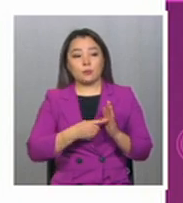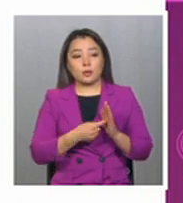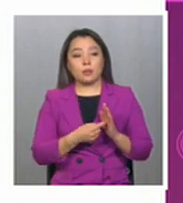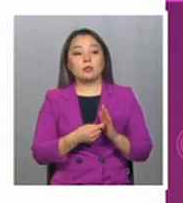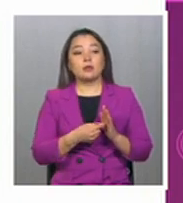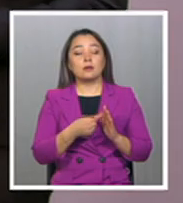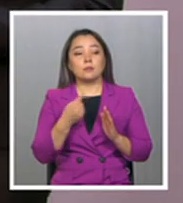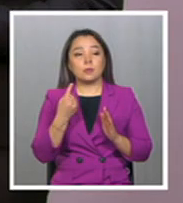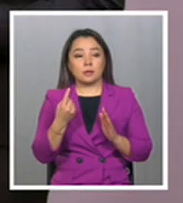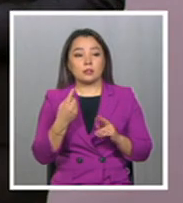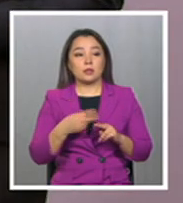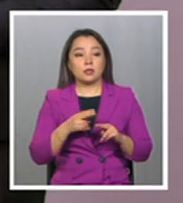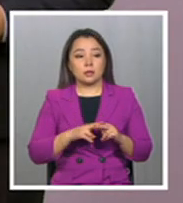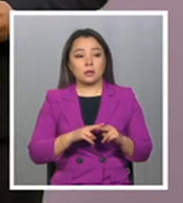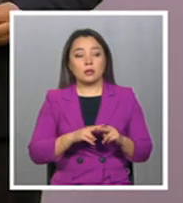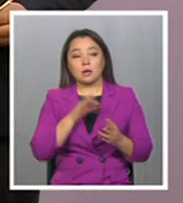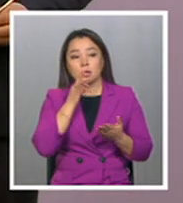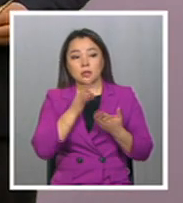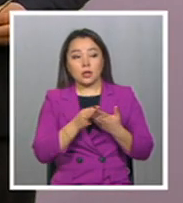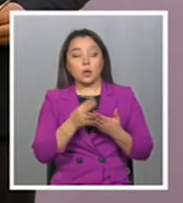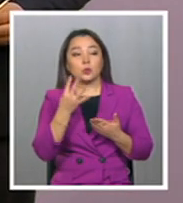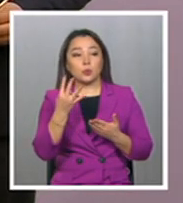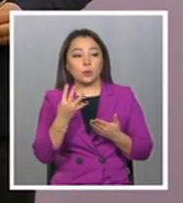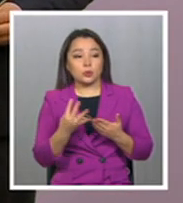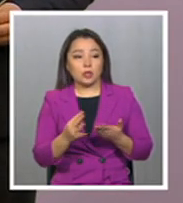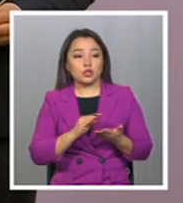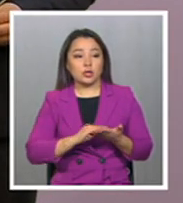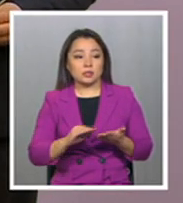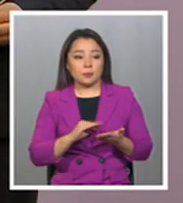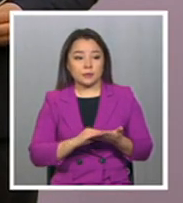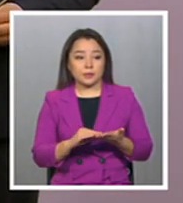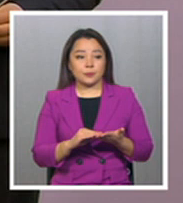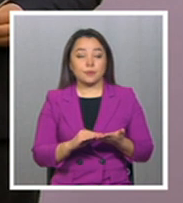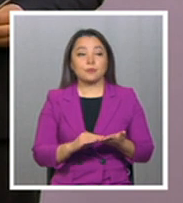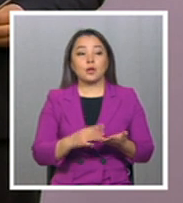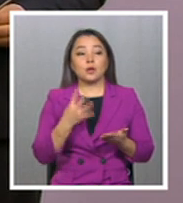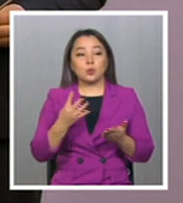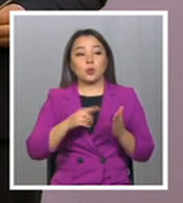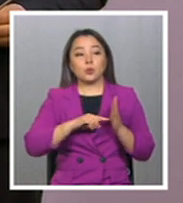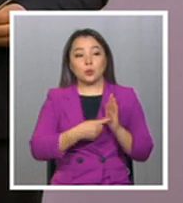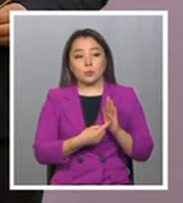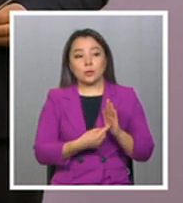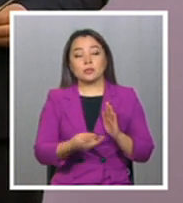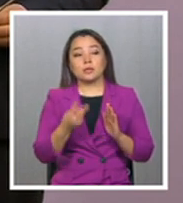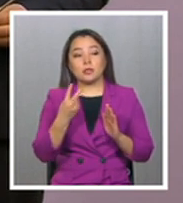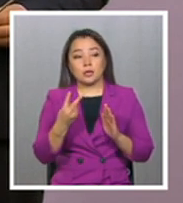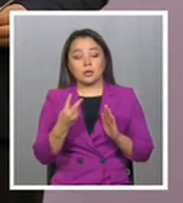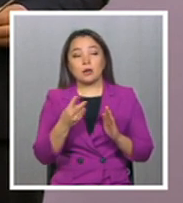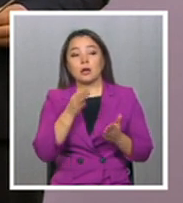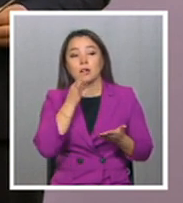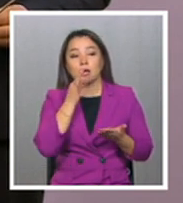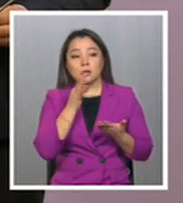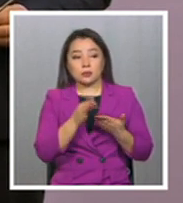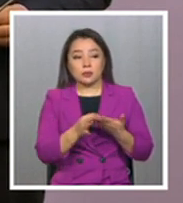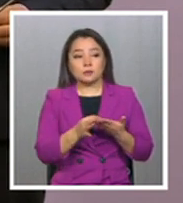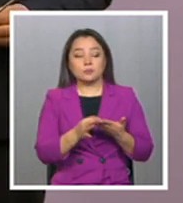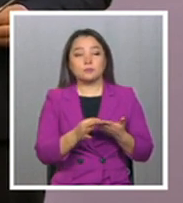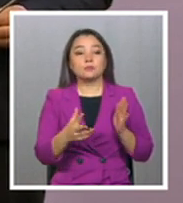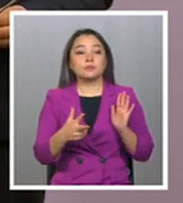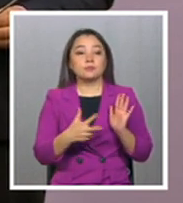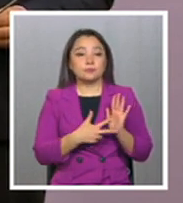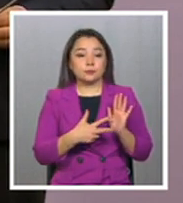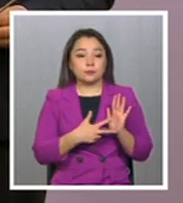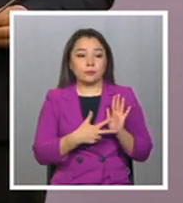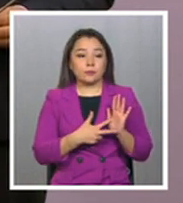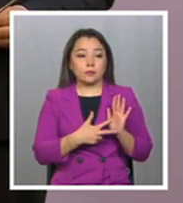Демек, 4-ті бірліктердің астына жазамыз. Енді 4 бірлікті 2 ондыққа көбейтеміз. Нәтижеміз